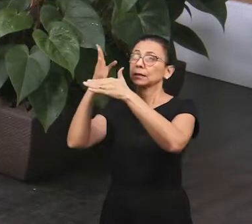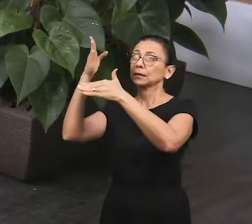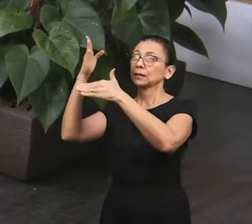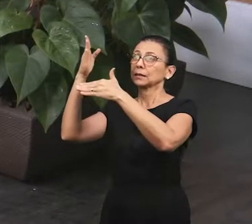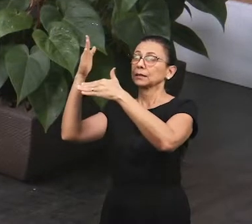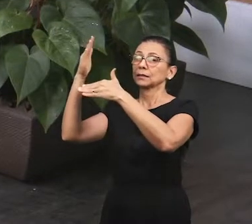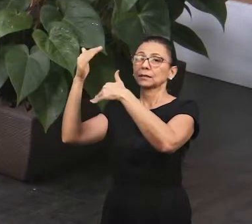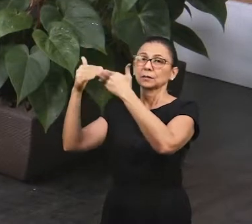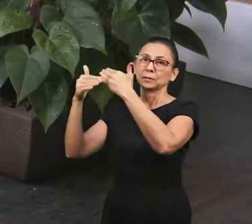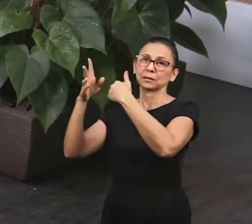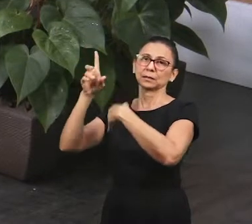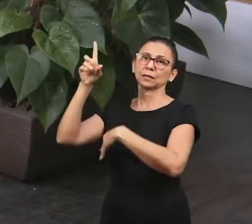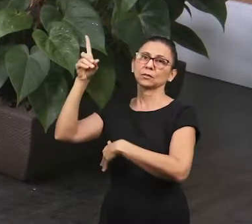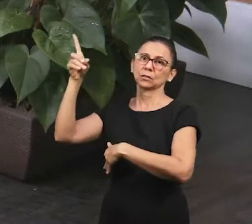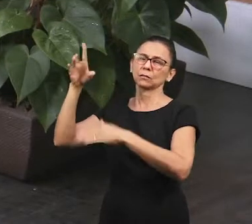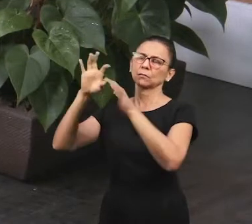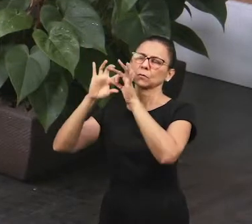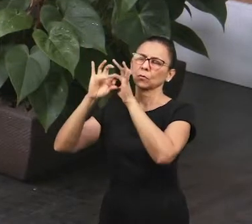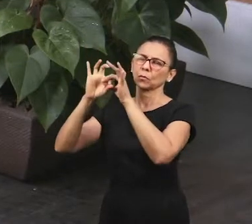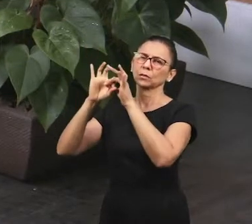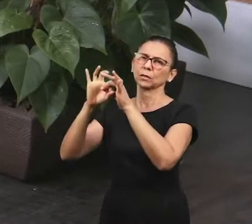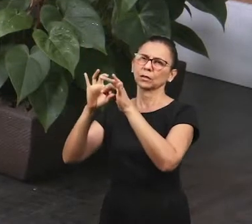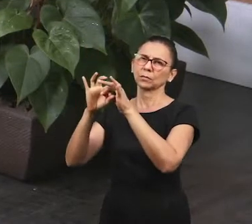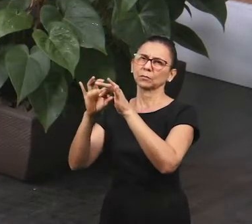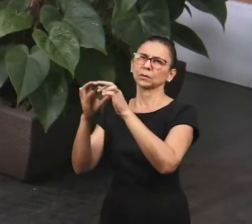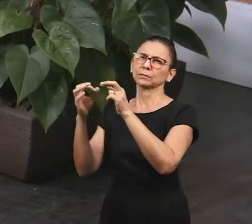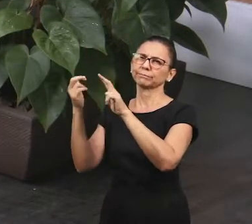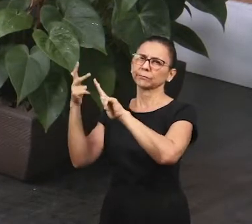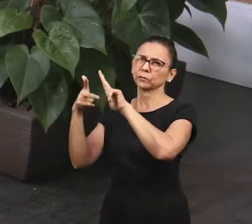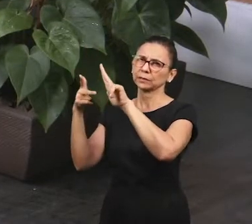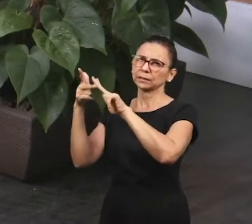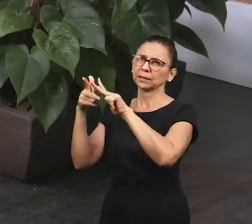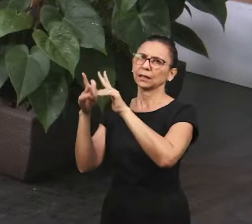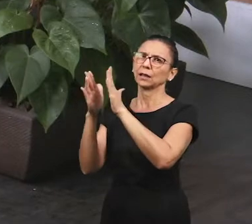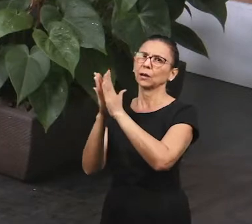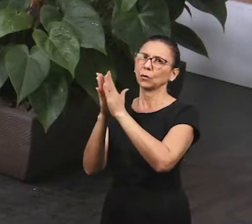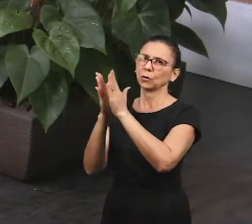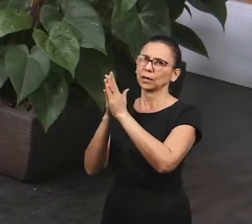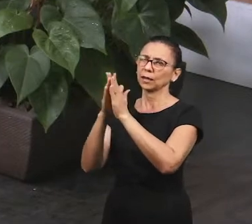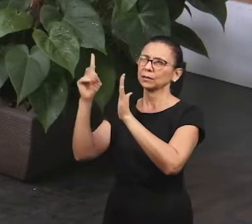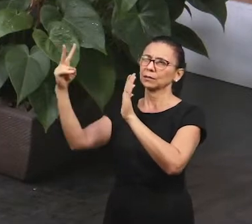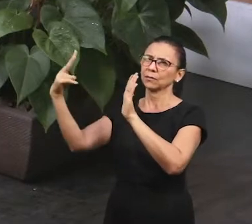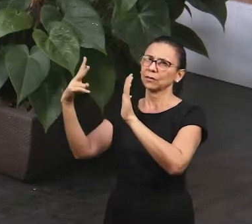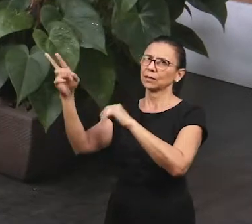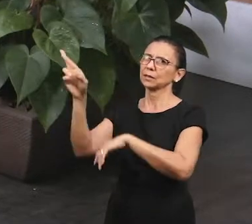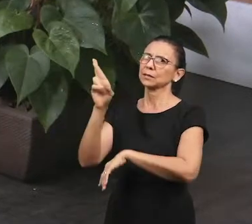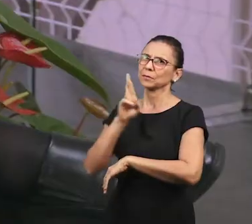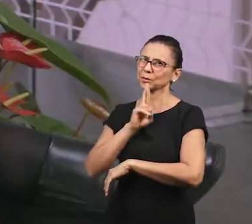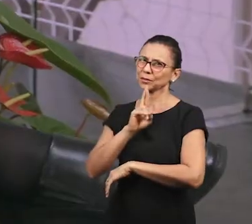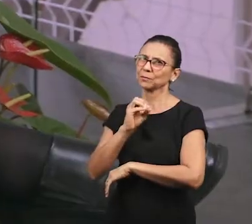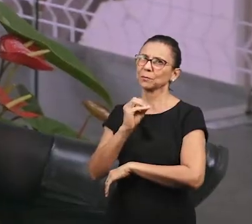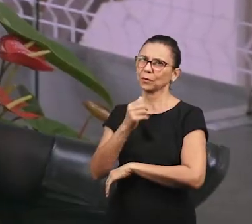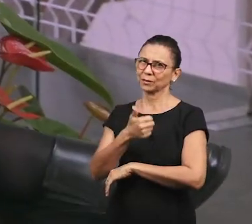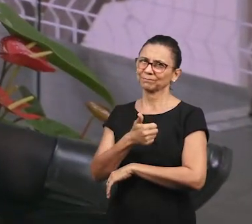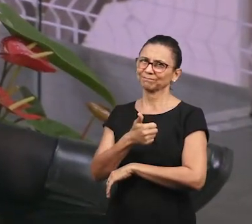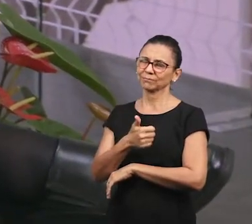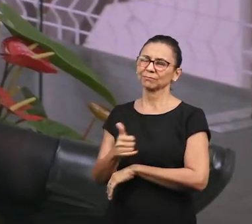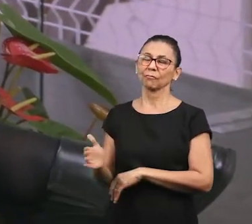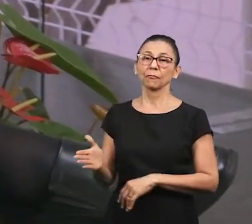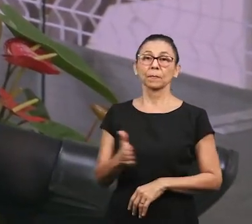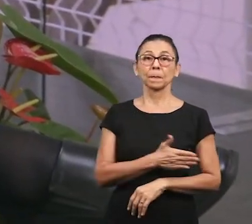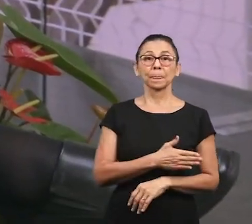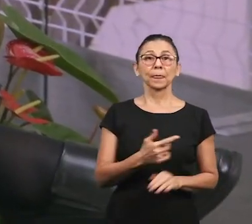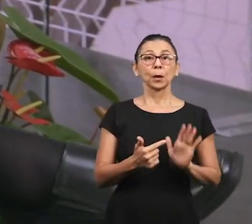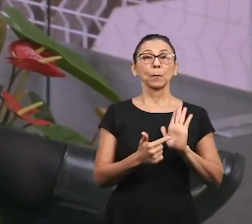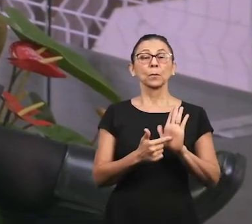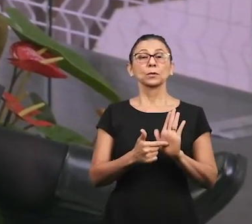иметь переживание близкого общения с Богом, молиться к Нему и быть услышанными им. А теперь